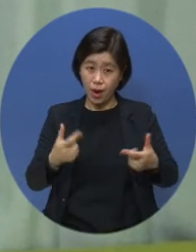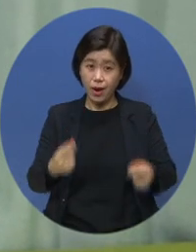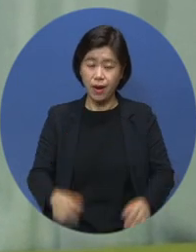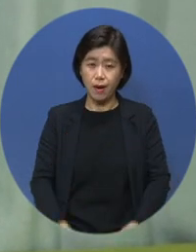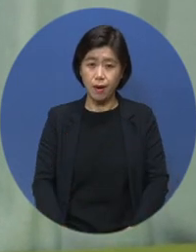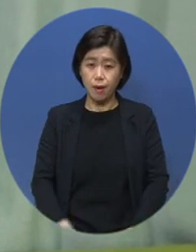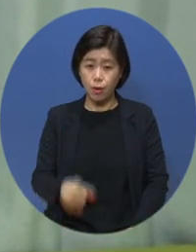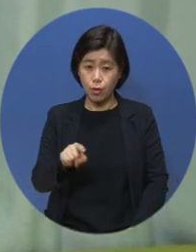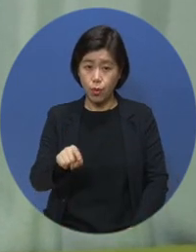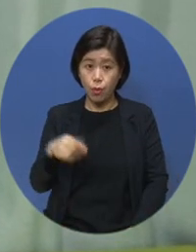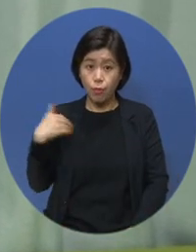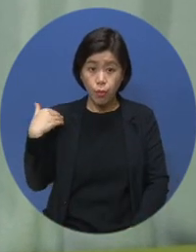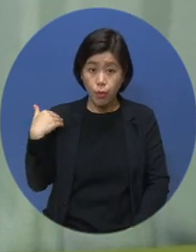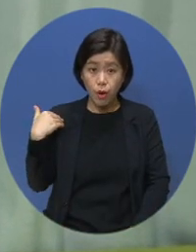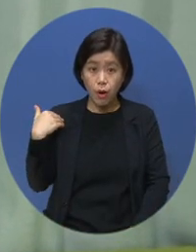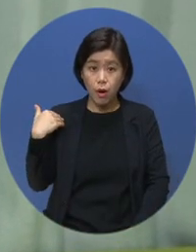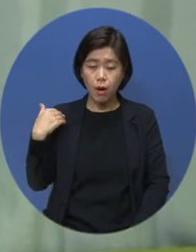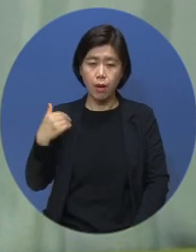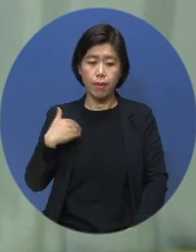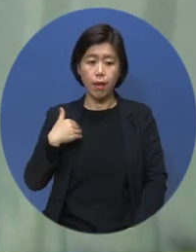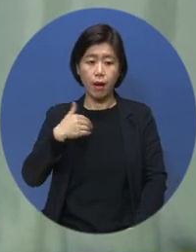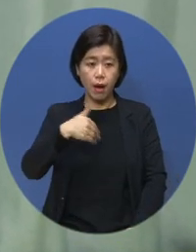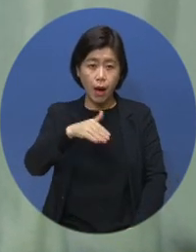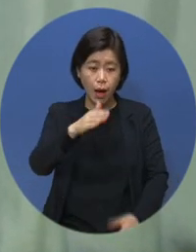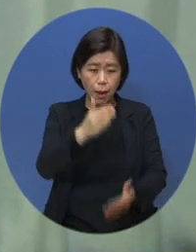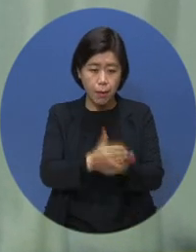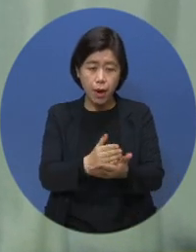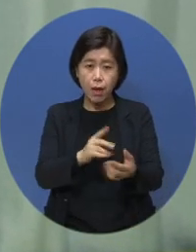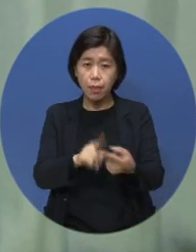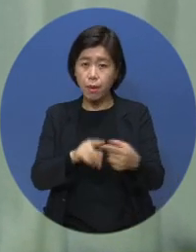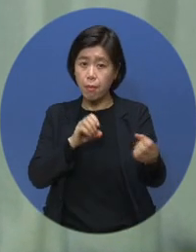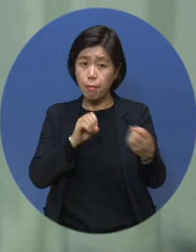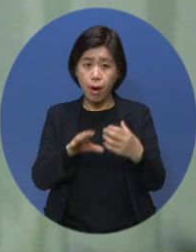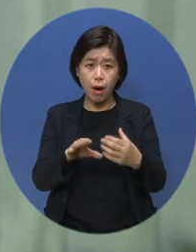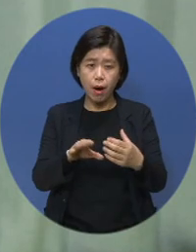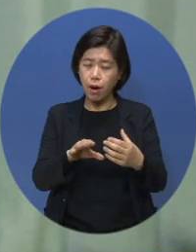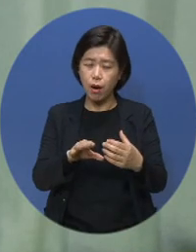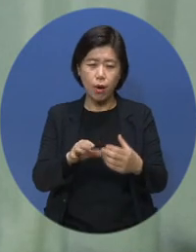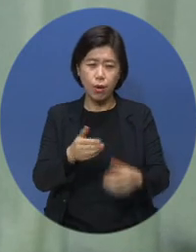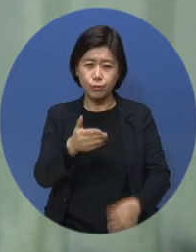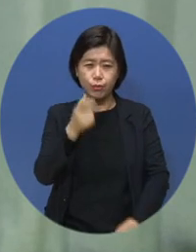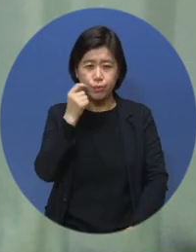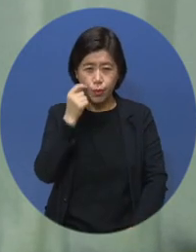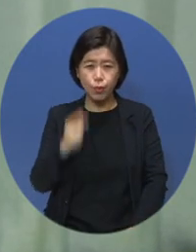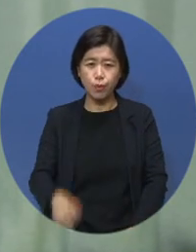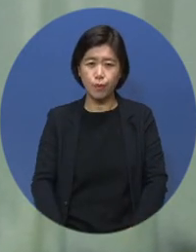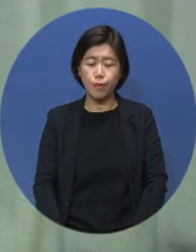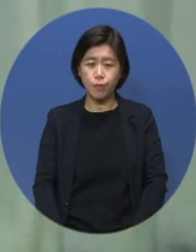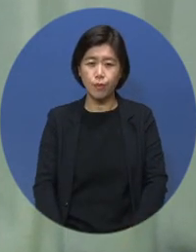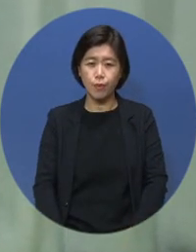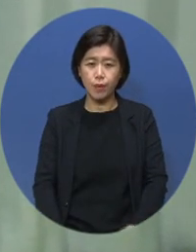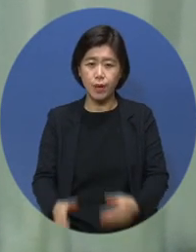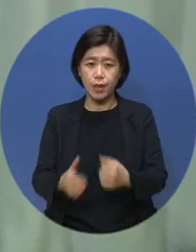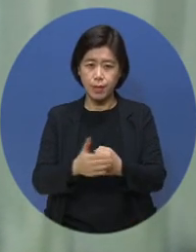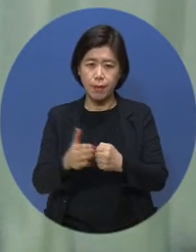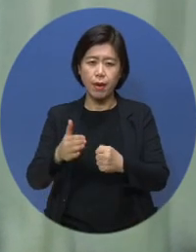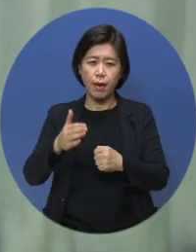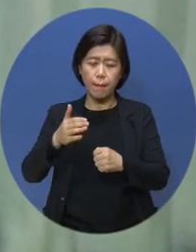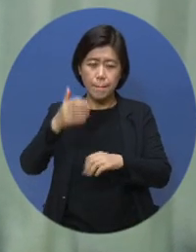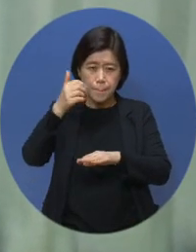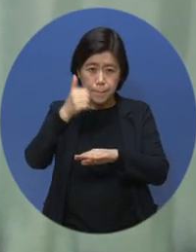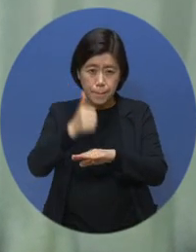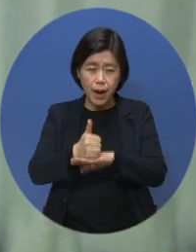이게 확인이 안되면 제가 확 다 고칠 수가 없으니까 강조할 수 있을지 없을지 에 대한 결론 내리기 회사나 꼭